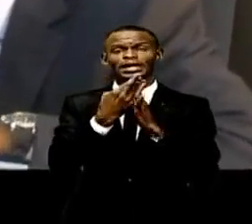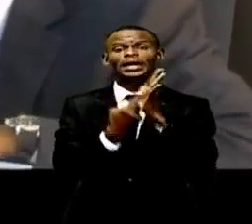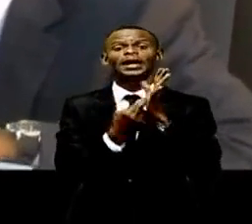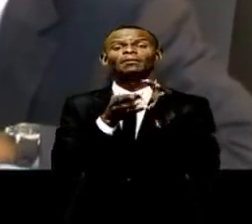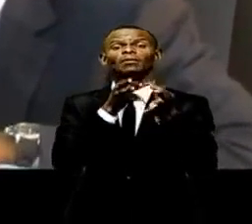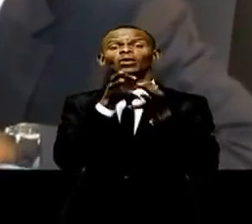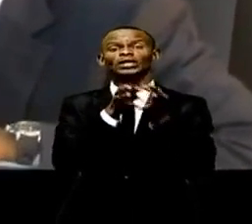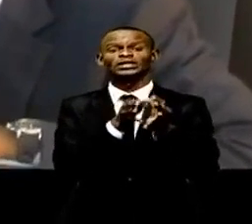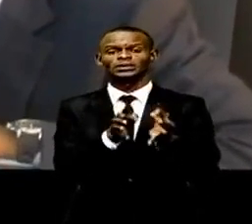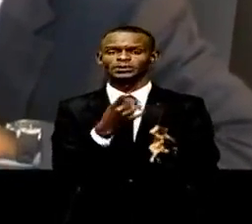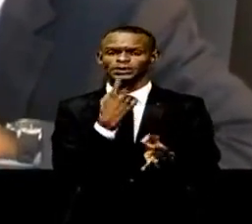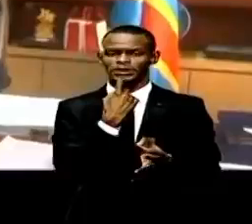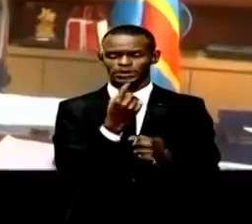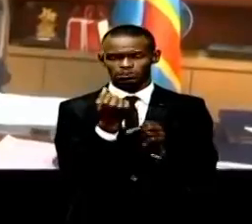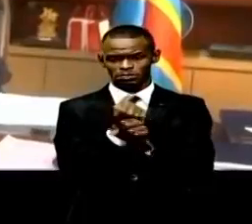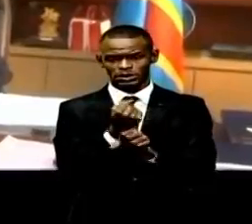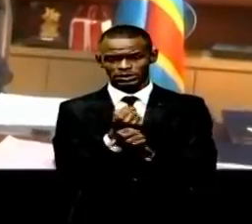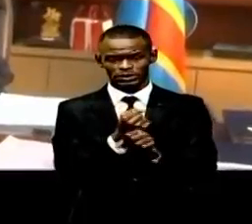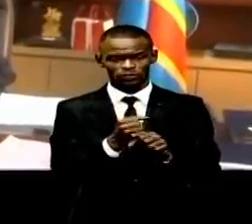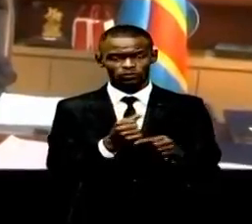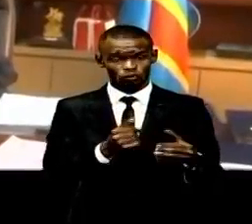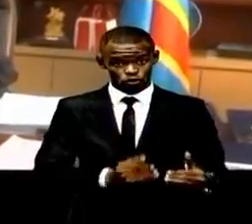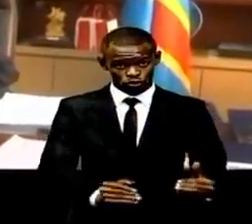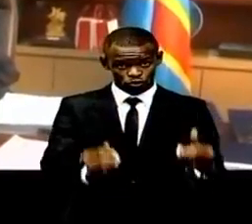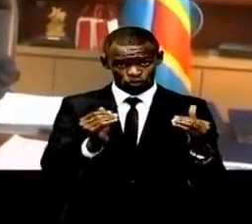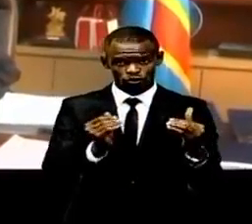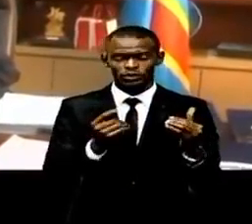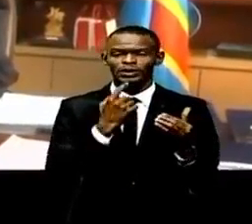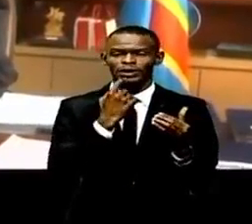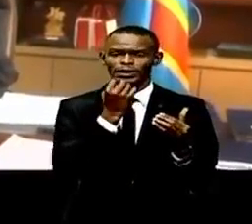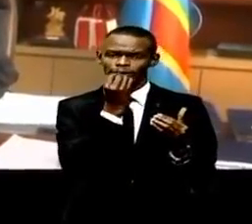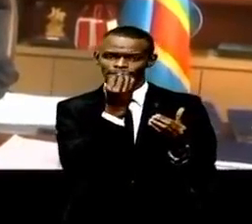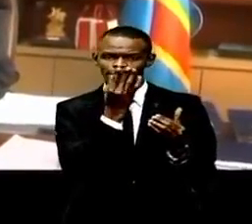à ces jours se présentent. Pour Kinshasa, 0 trou,